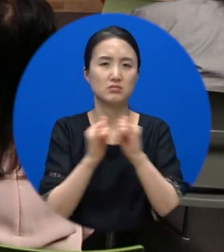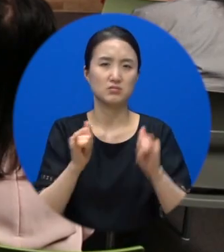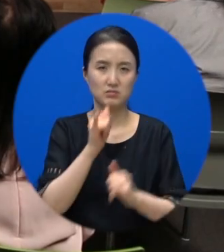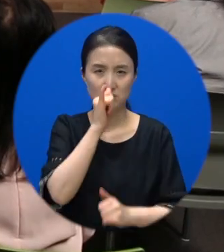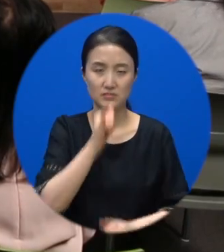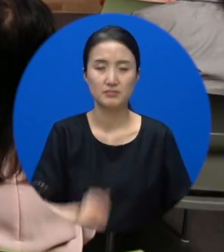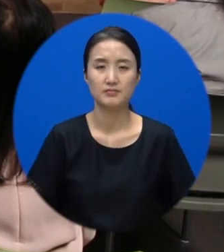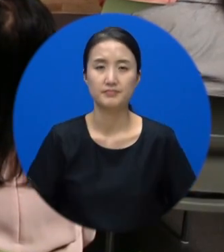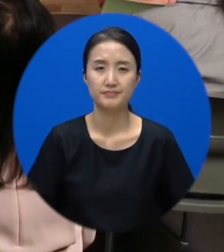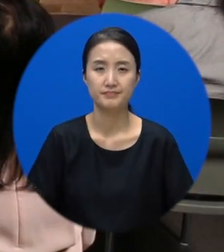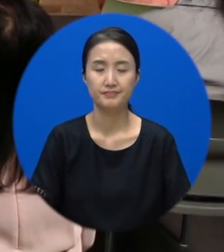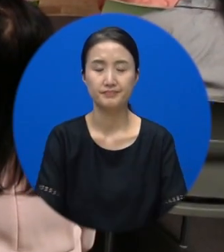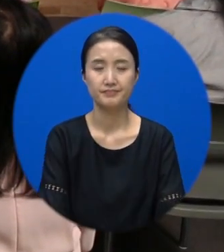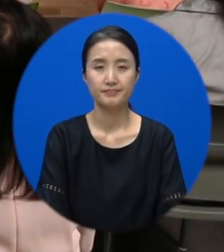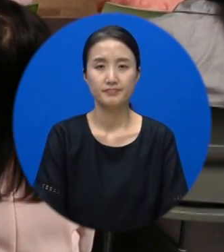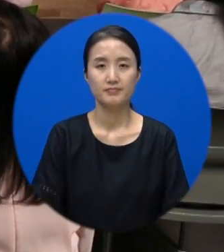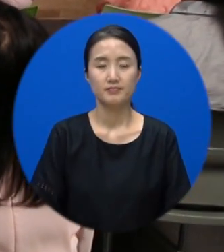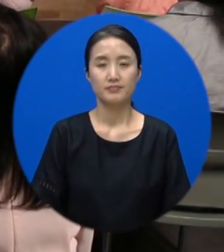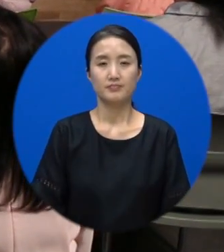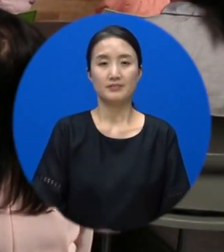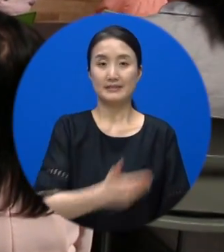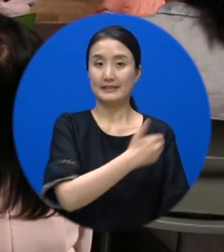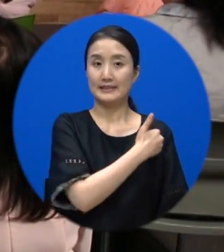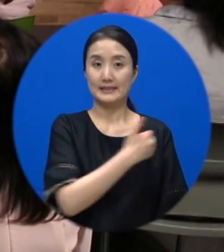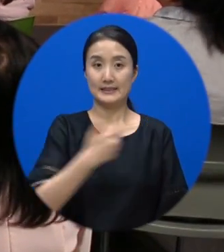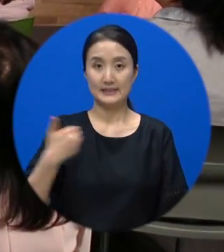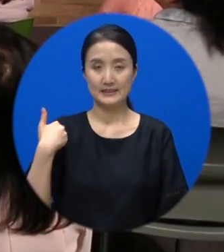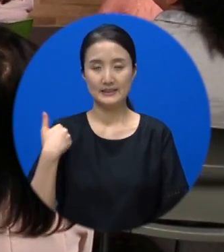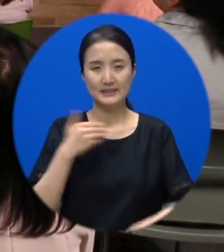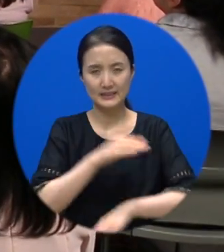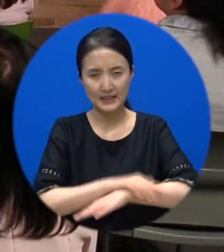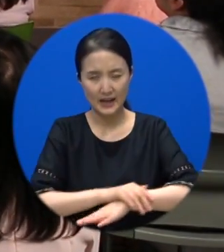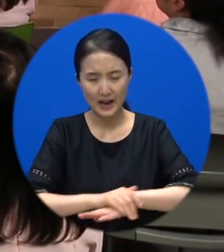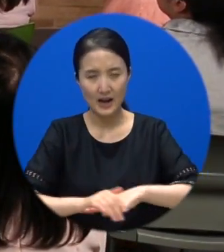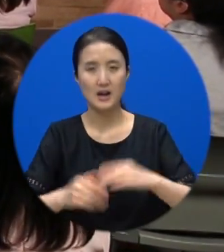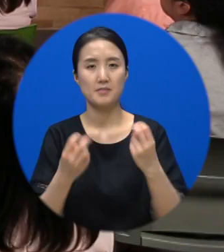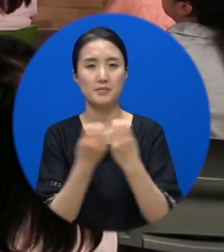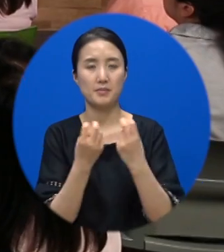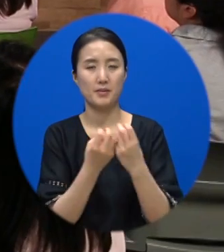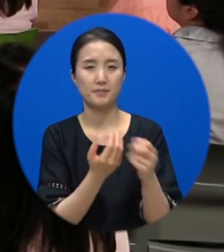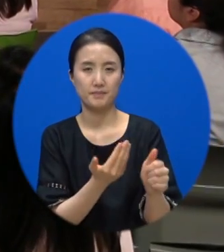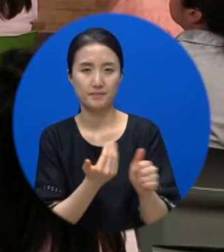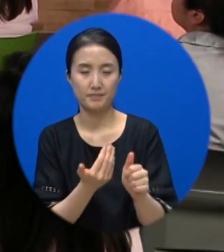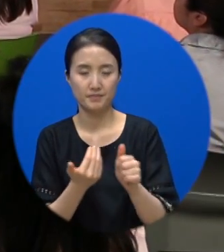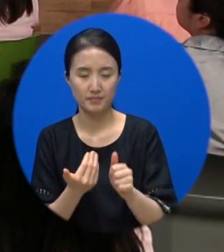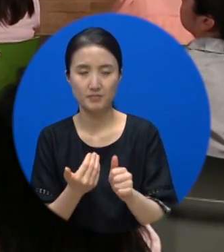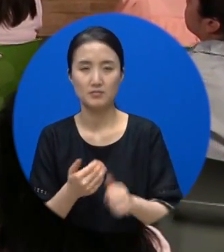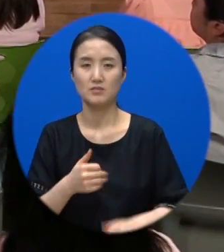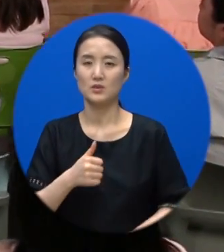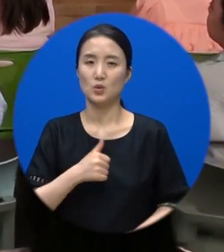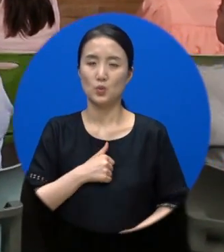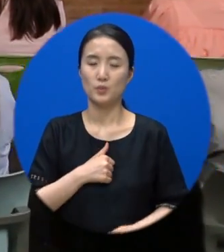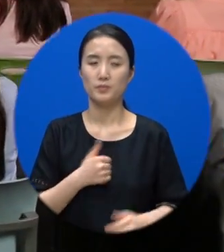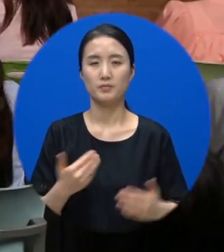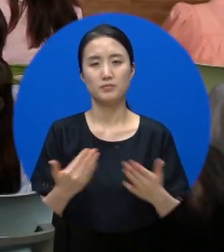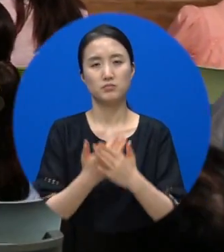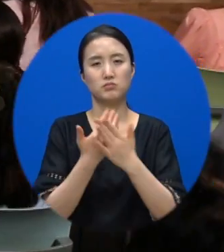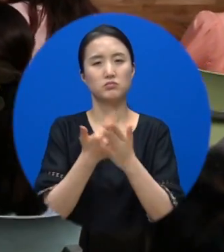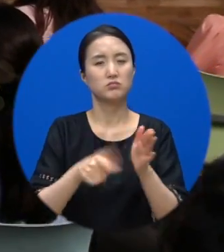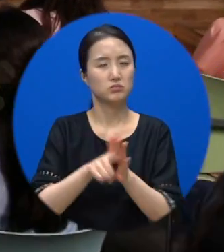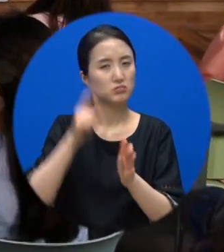우리는요, 이 자신감을, 자존감을 키우는데 이용을 해야 합니다. 자,